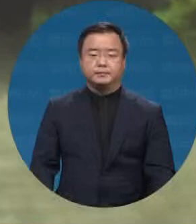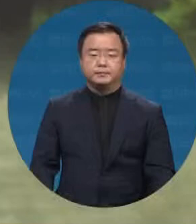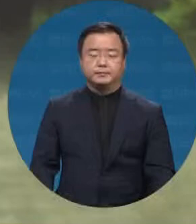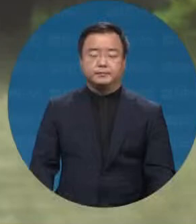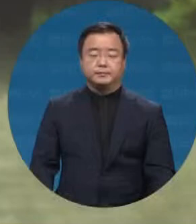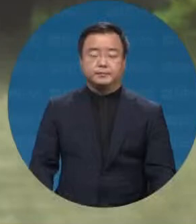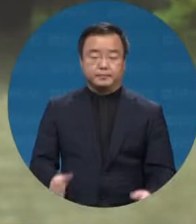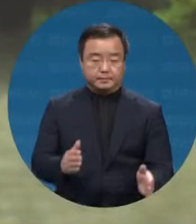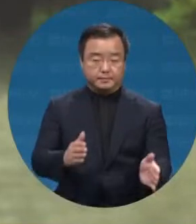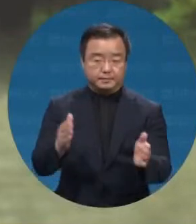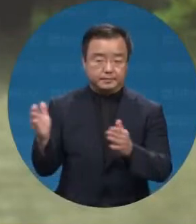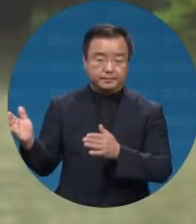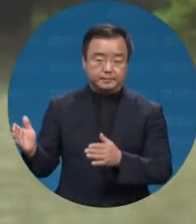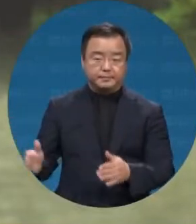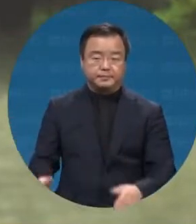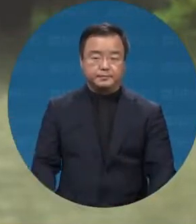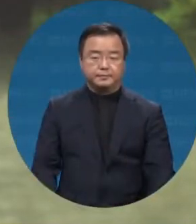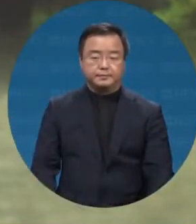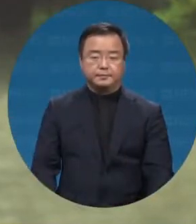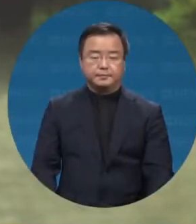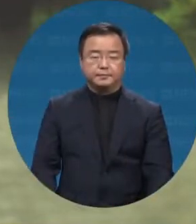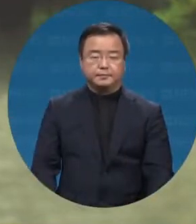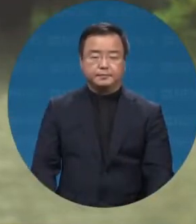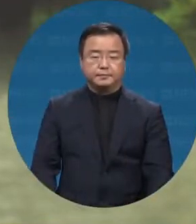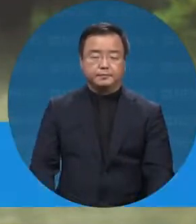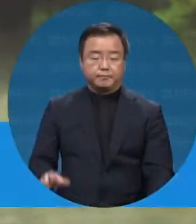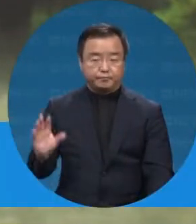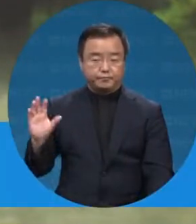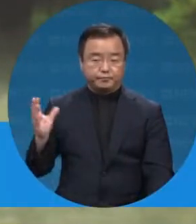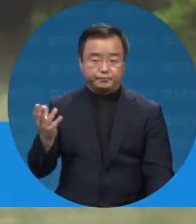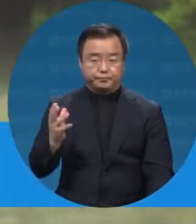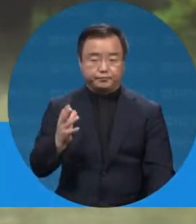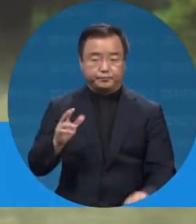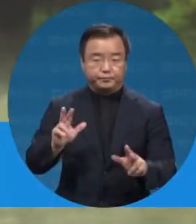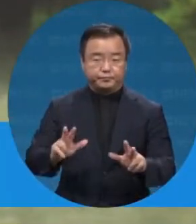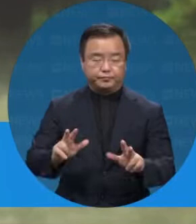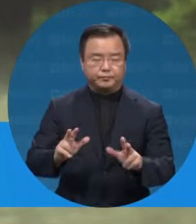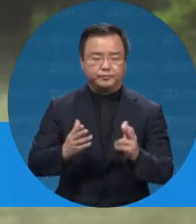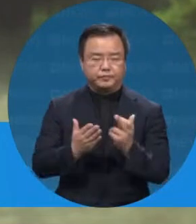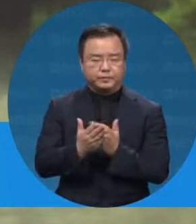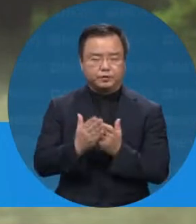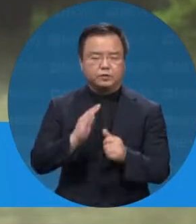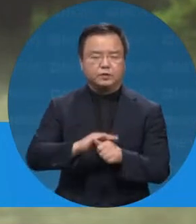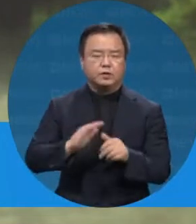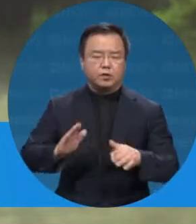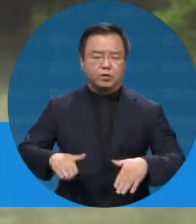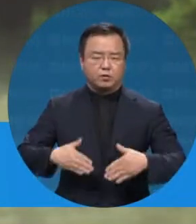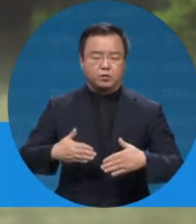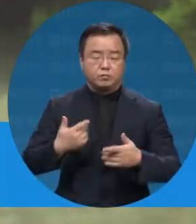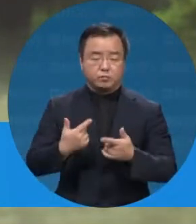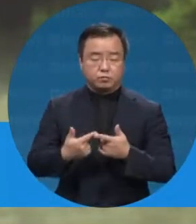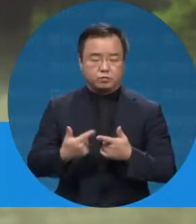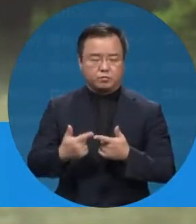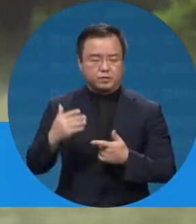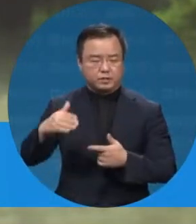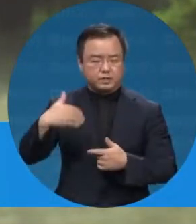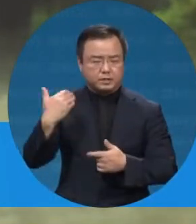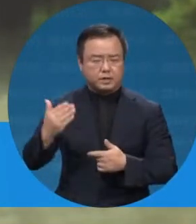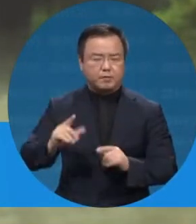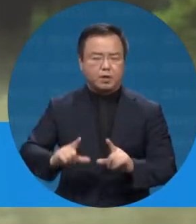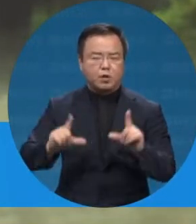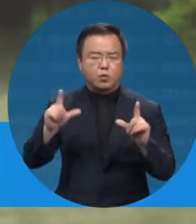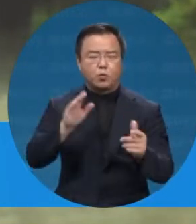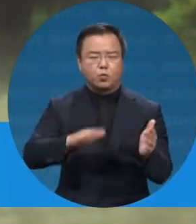네 다음 소식입니다 지금 시각 태풍은 제주와 경남 부산 경북을 거쳐서 동해상으로 완전히